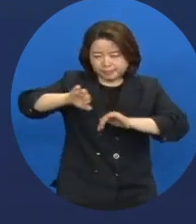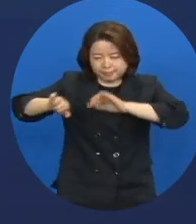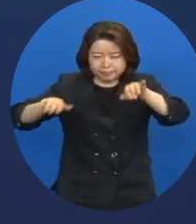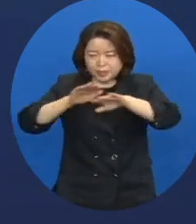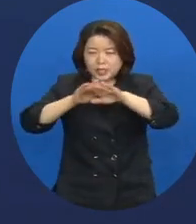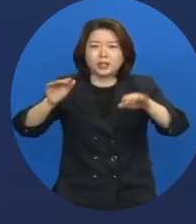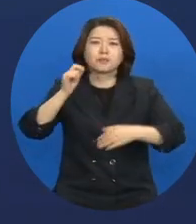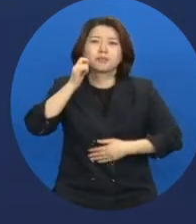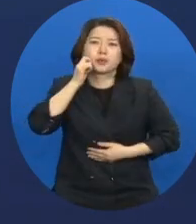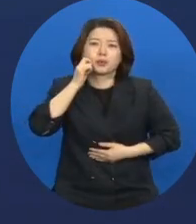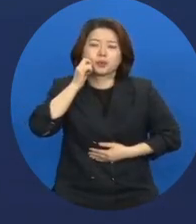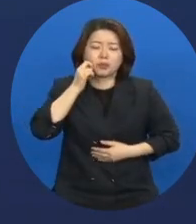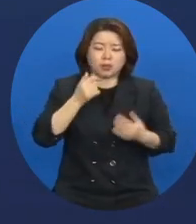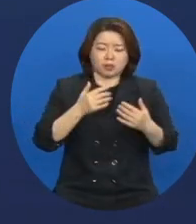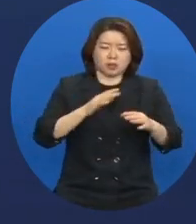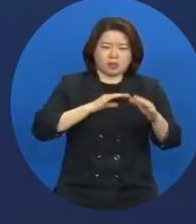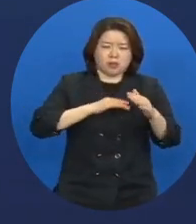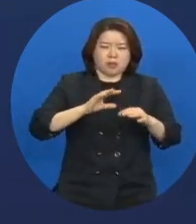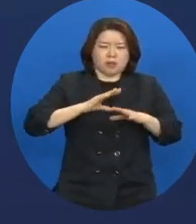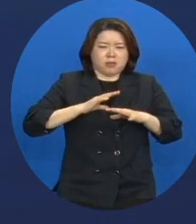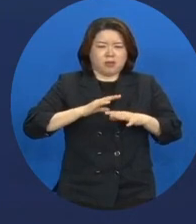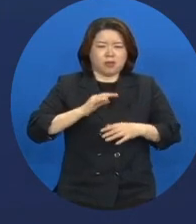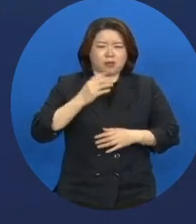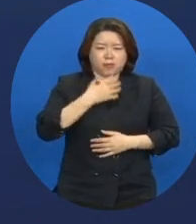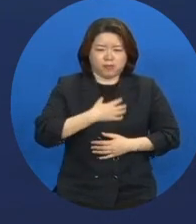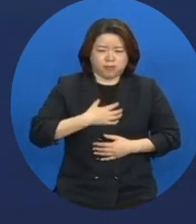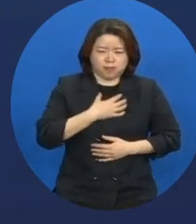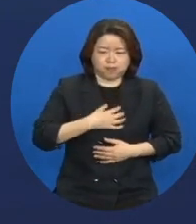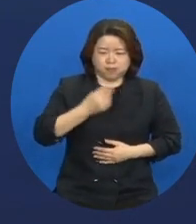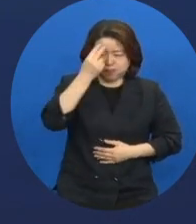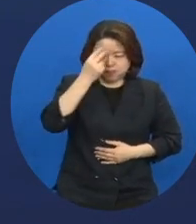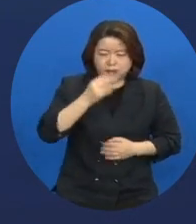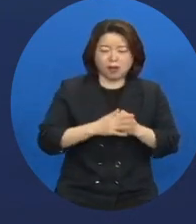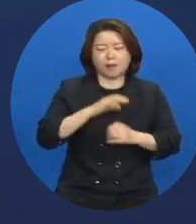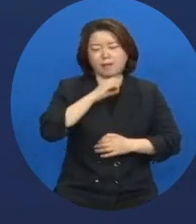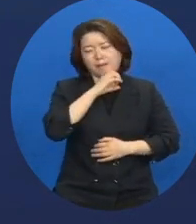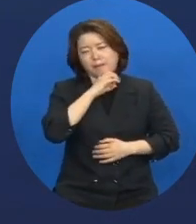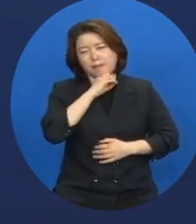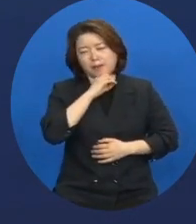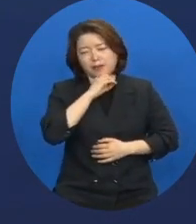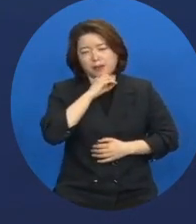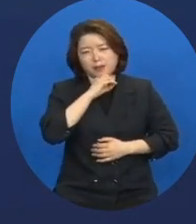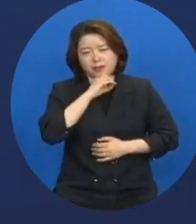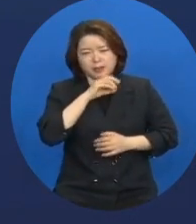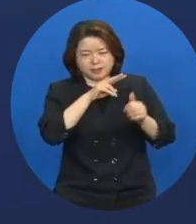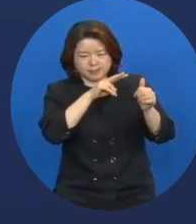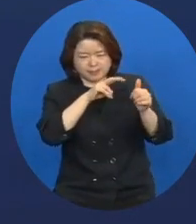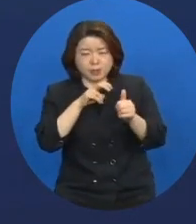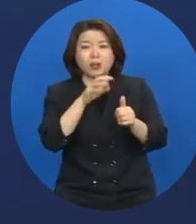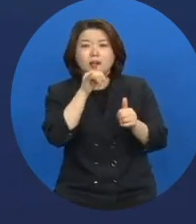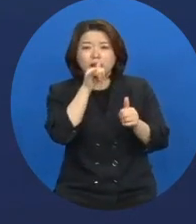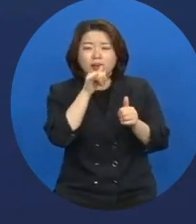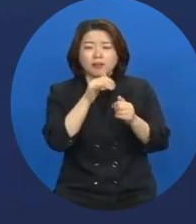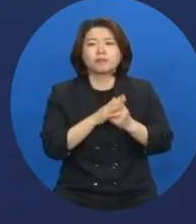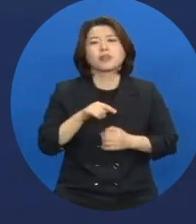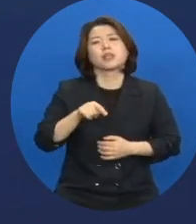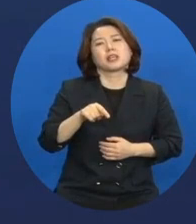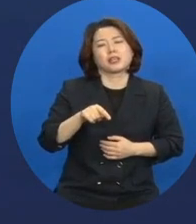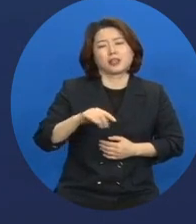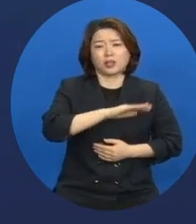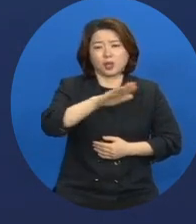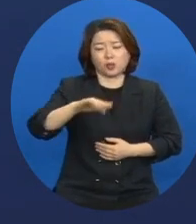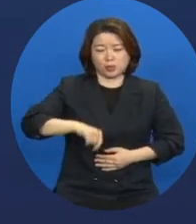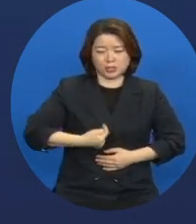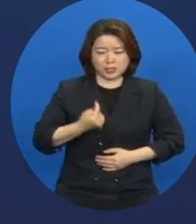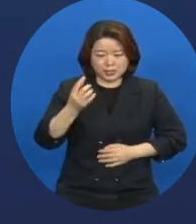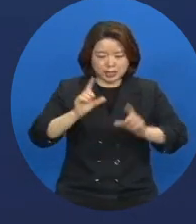못하고 두려워하고 염려하고 불평하고 원망하고 그게 우리들의 자신